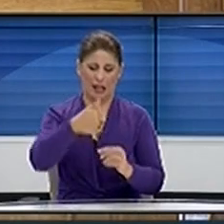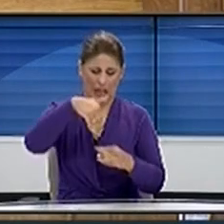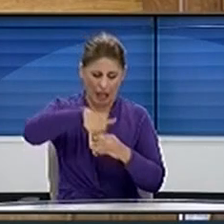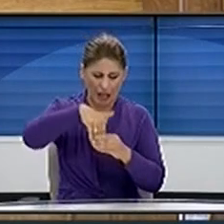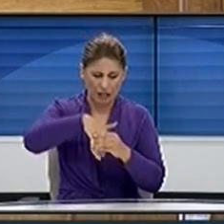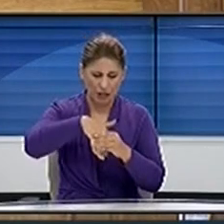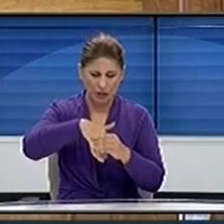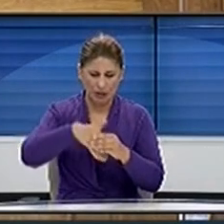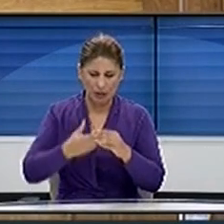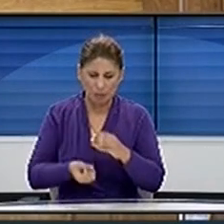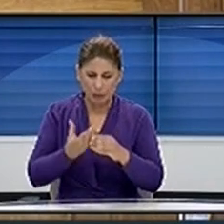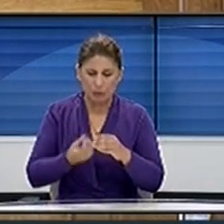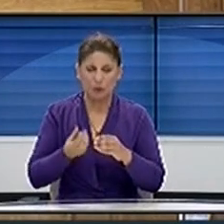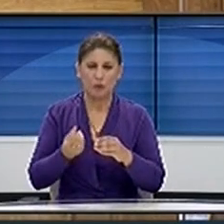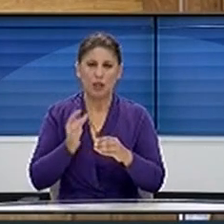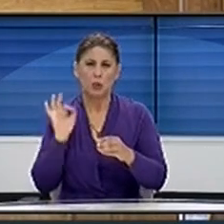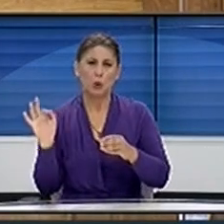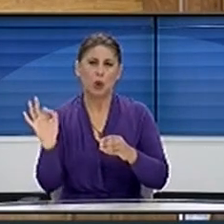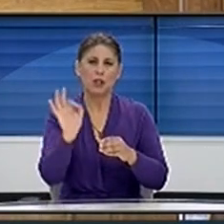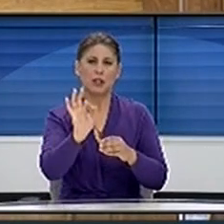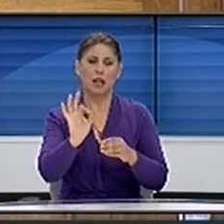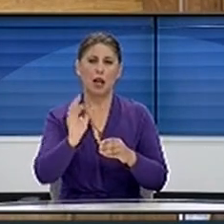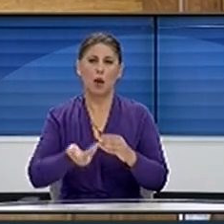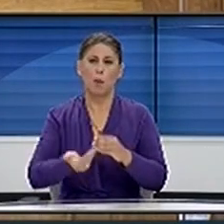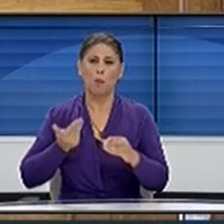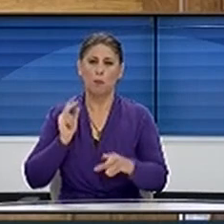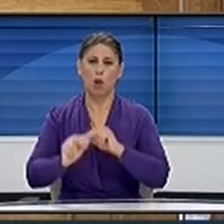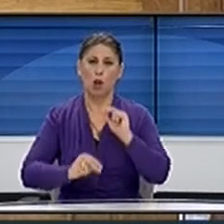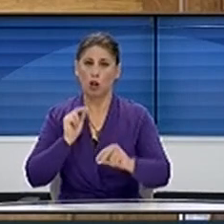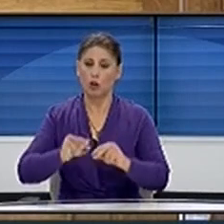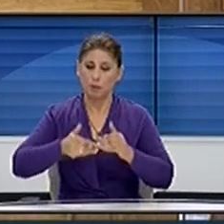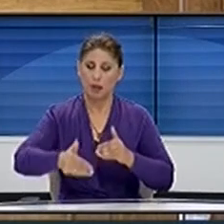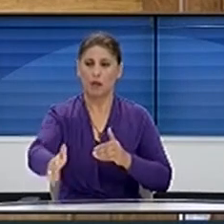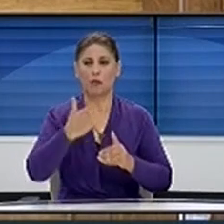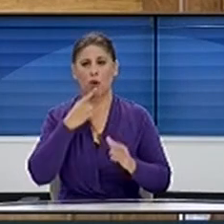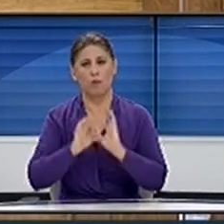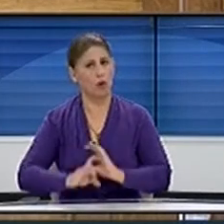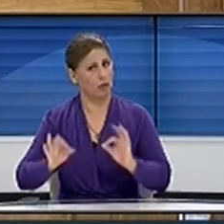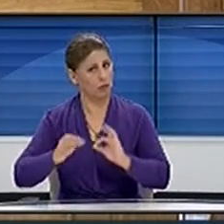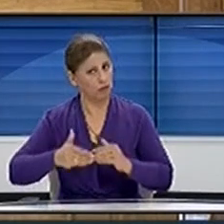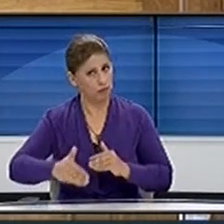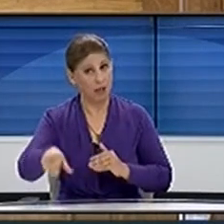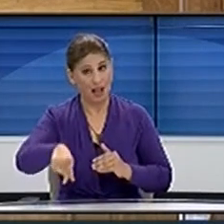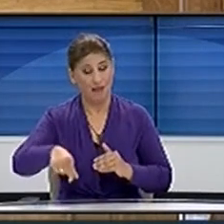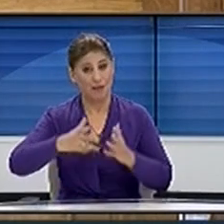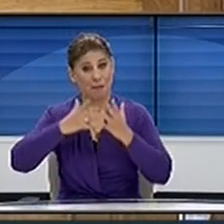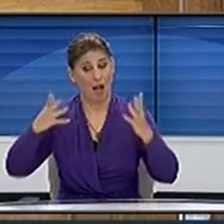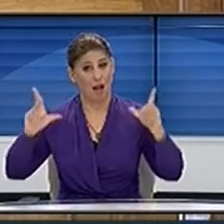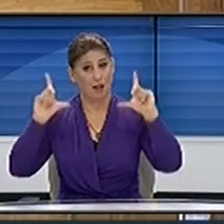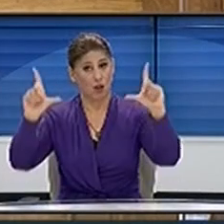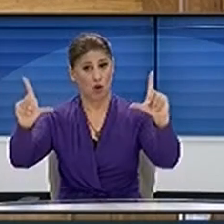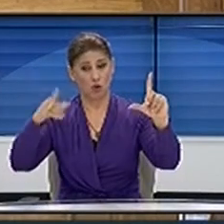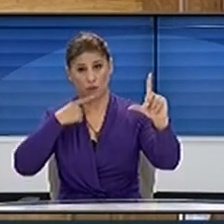επικαιρότητα, σε μια μακρά τοξική προεκλογική περίοδο για την οποία εξάλλου έχω προειδοποιήσει εδώ και καιρό. Και αυτή η μεγάλη εικόνα στην